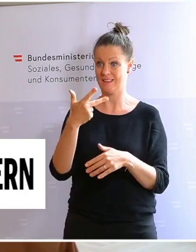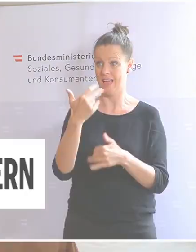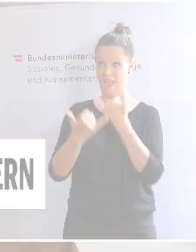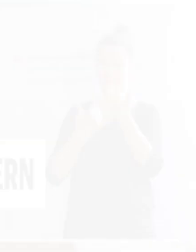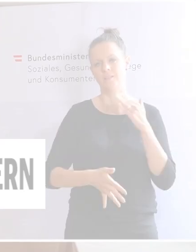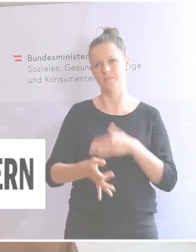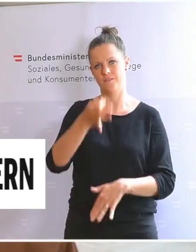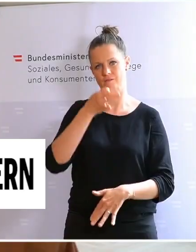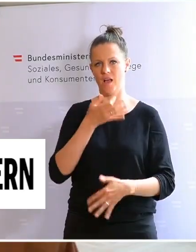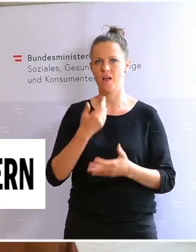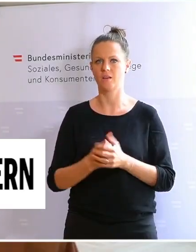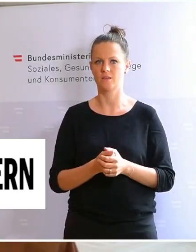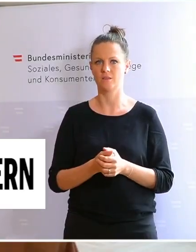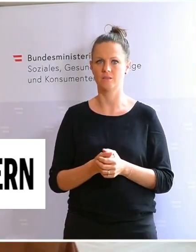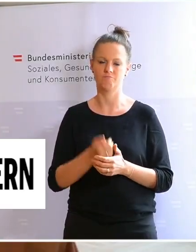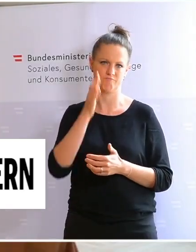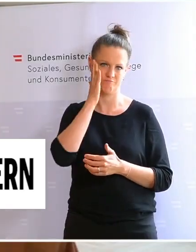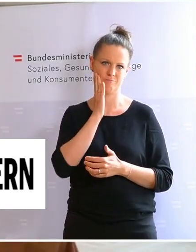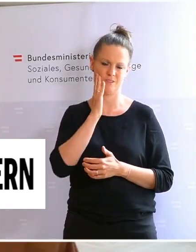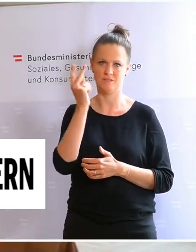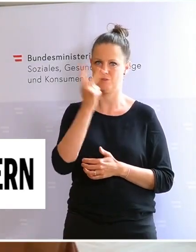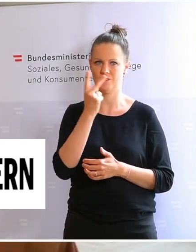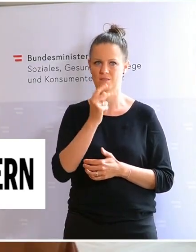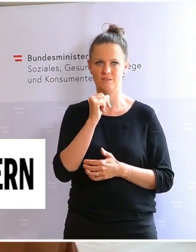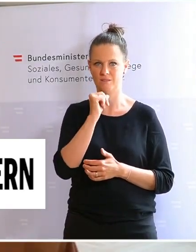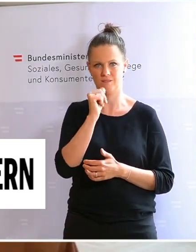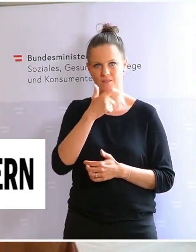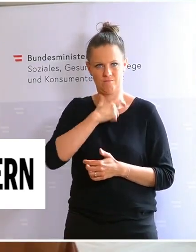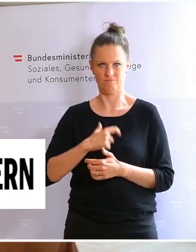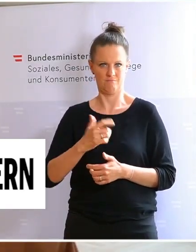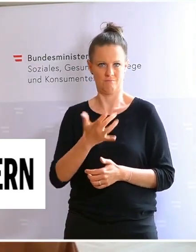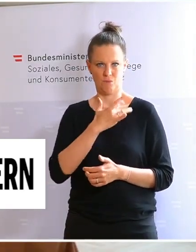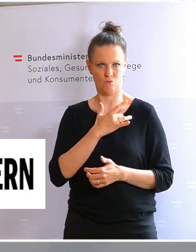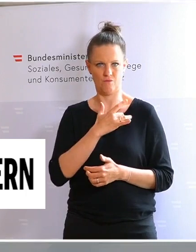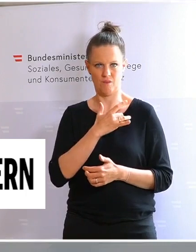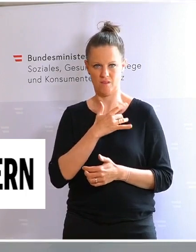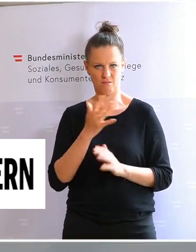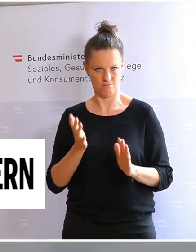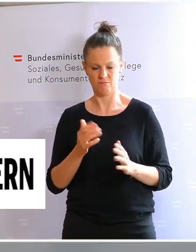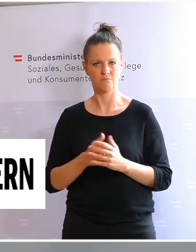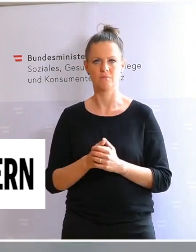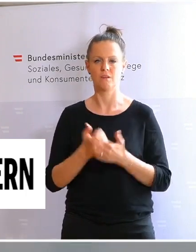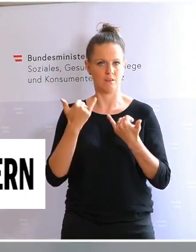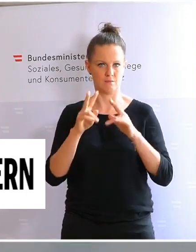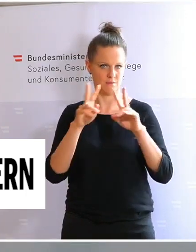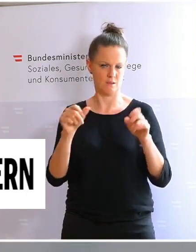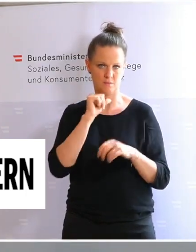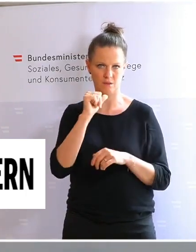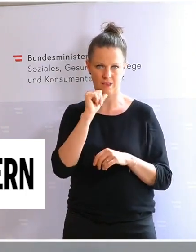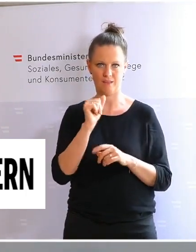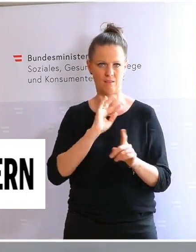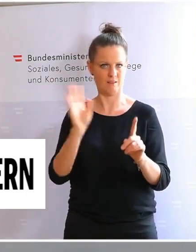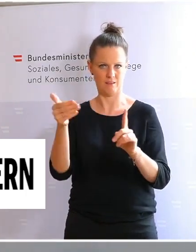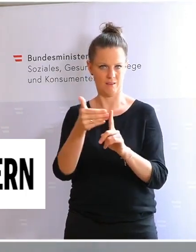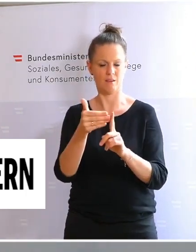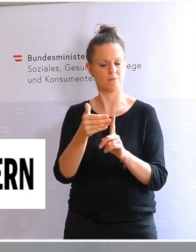auch auskennen? Ich bitte um Verständnis. Es geht hier nicht um mich und es geht hier nicht um meine persönliche Betroffenheit, indirekt oder was auch immer.